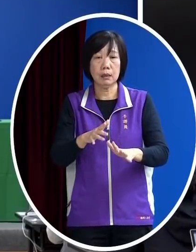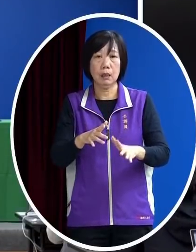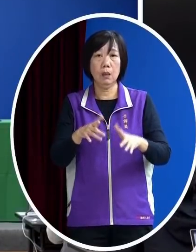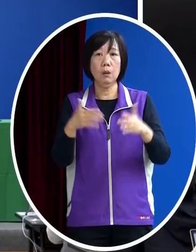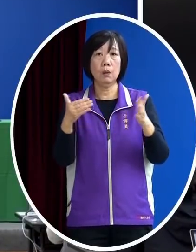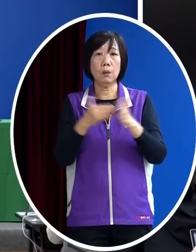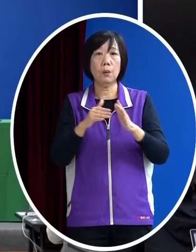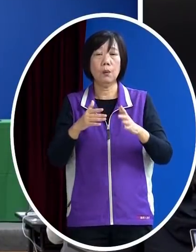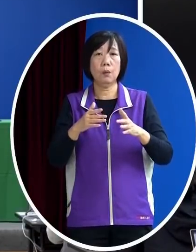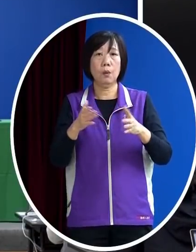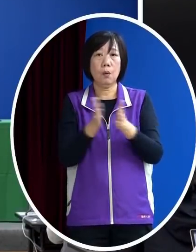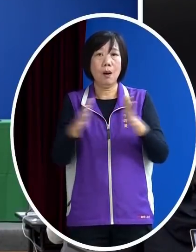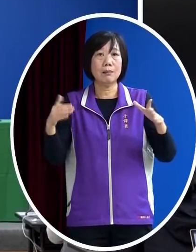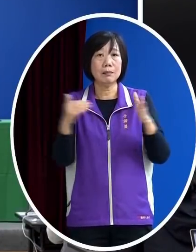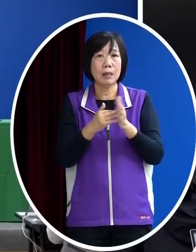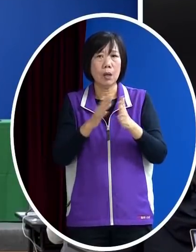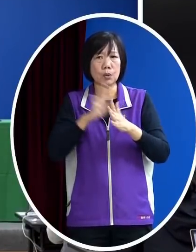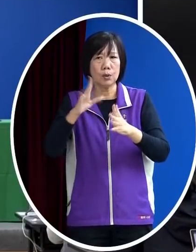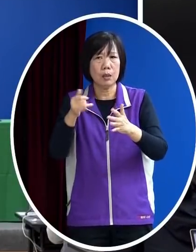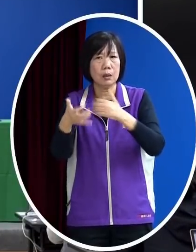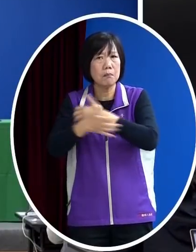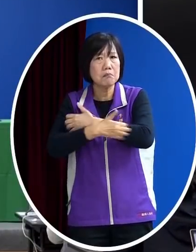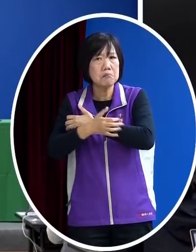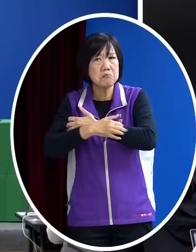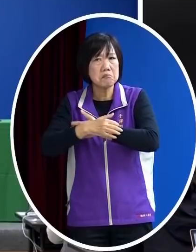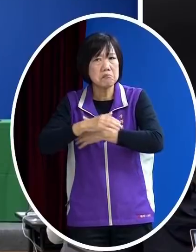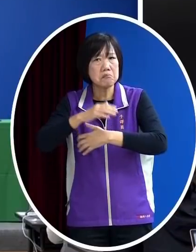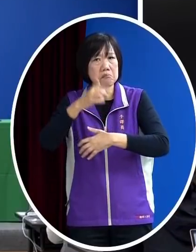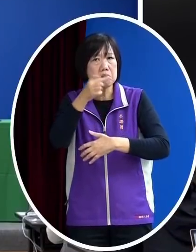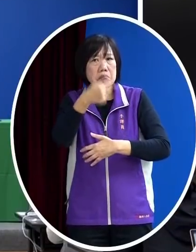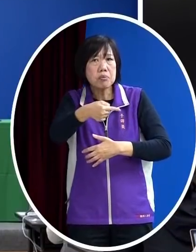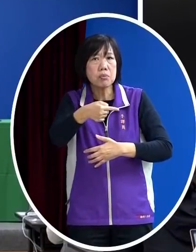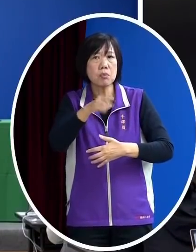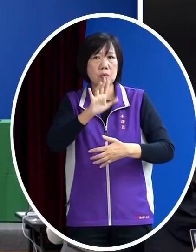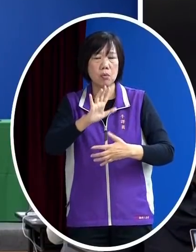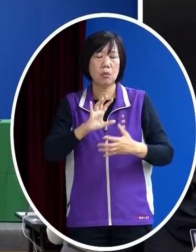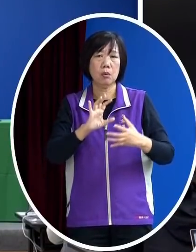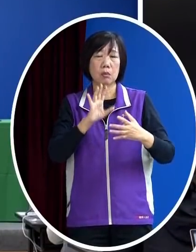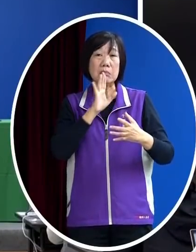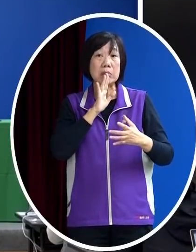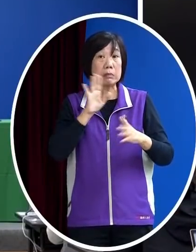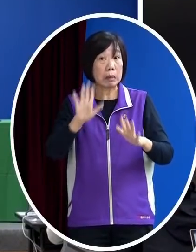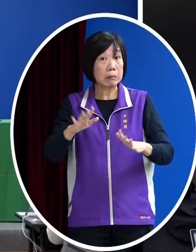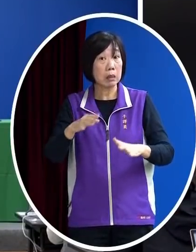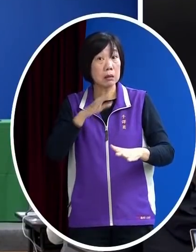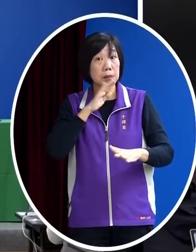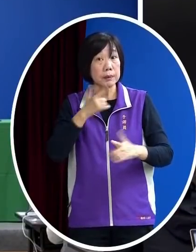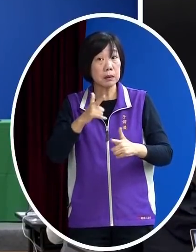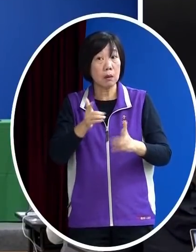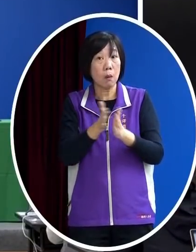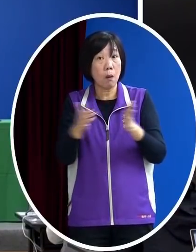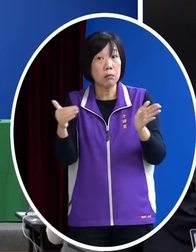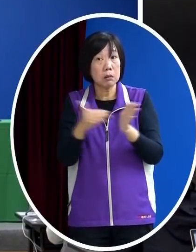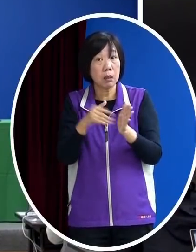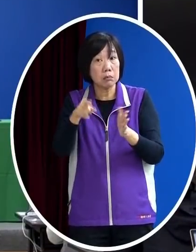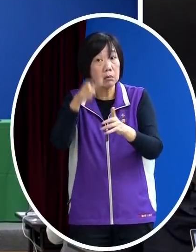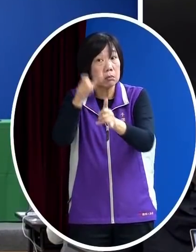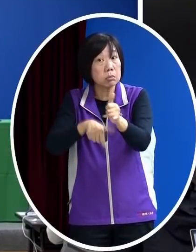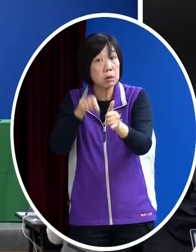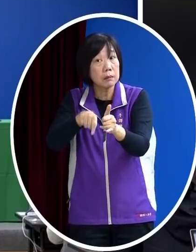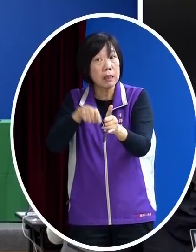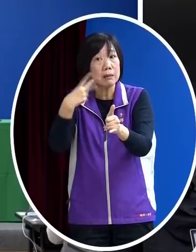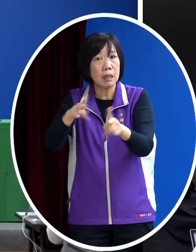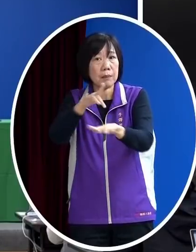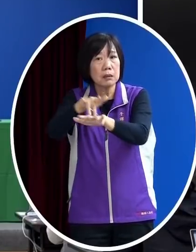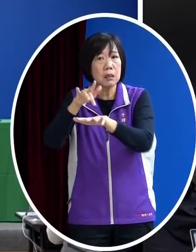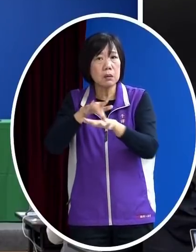新闻稿说他们有一名员工确诊，那不知道是不是今天的本土个案就是广达的个案？然后还有就是说他们的接触的相